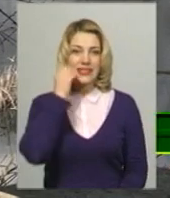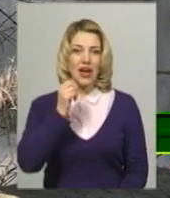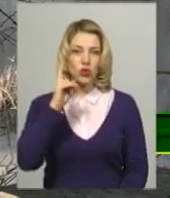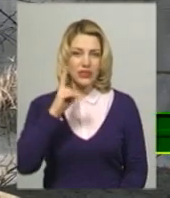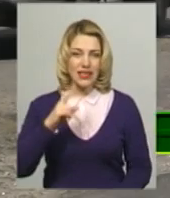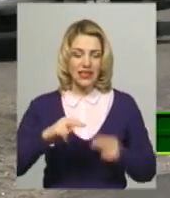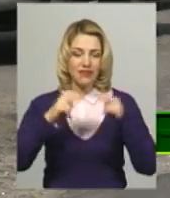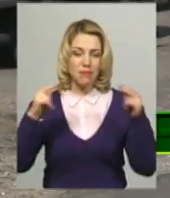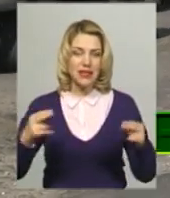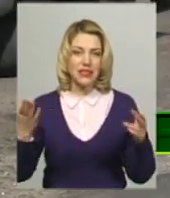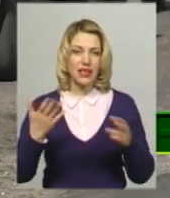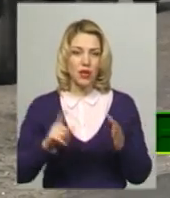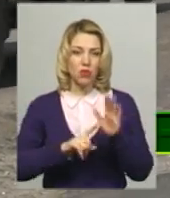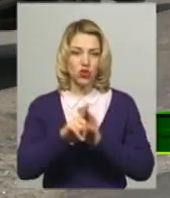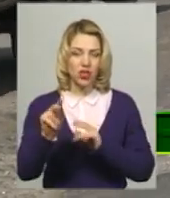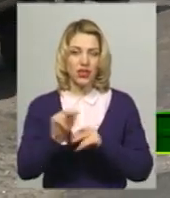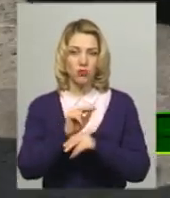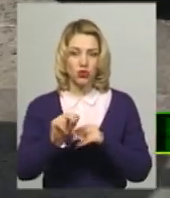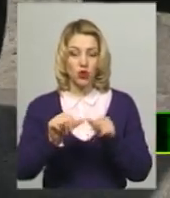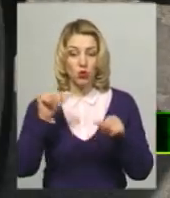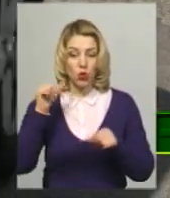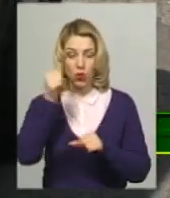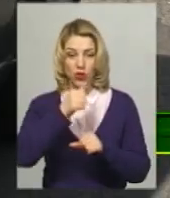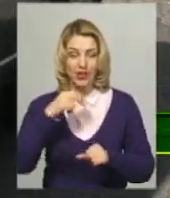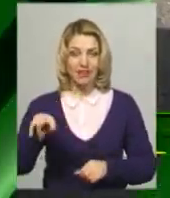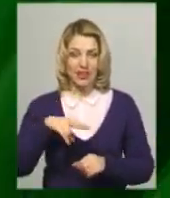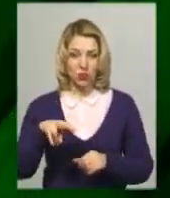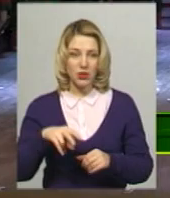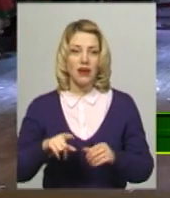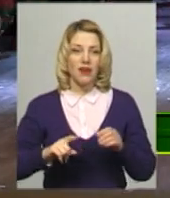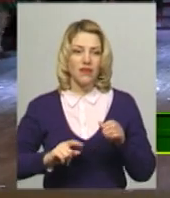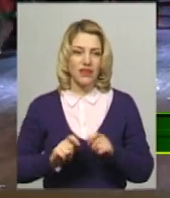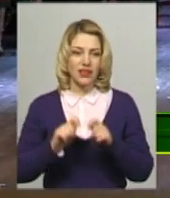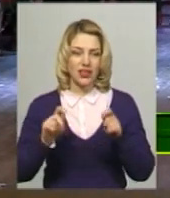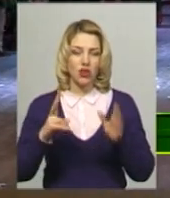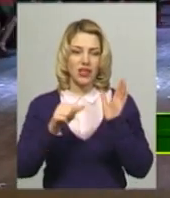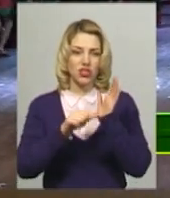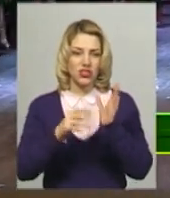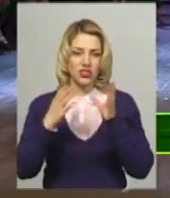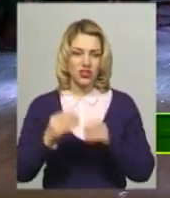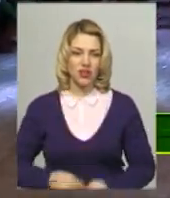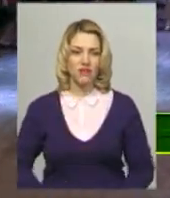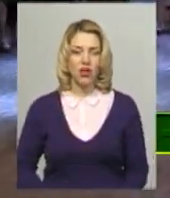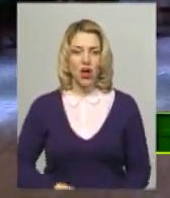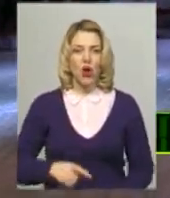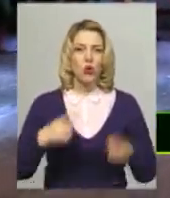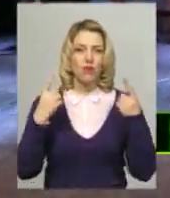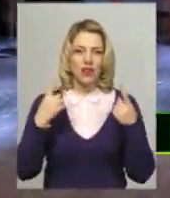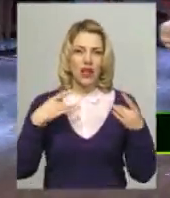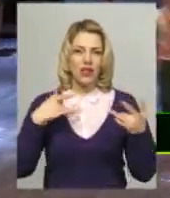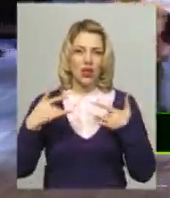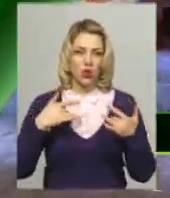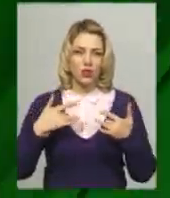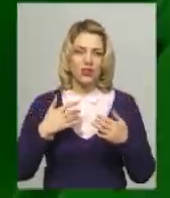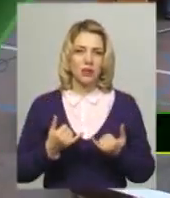Старокостянтинівський міст, який почали ремонтувати торік у листопаді, відкриють на 6 днів. Ювілейний концерт «Вінок Кобзареві» відбувся в обласному